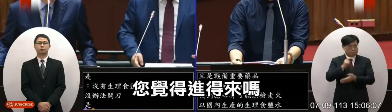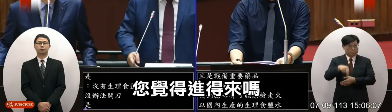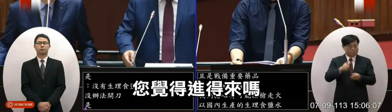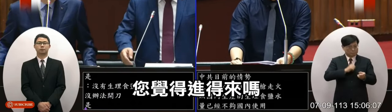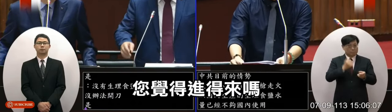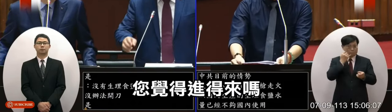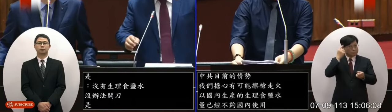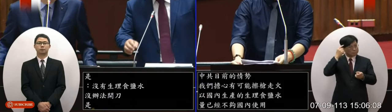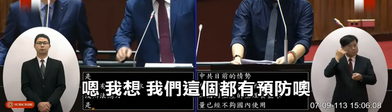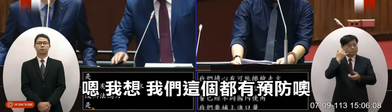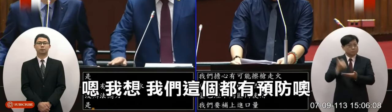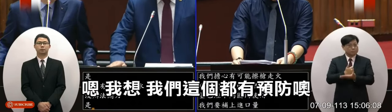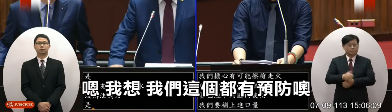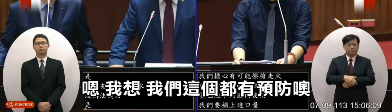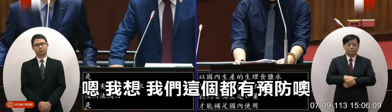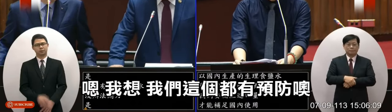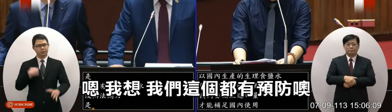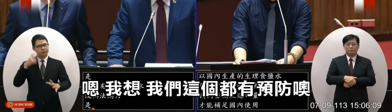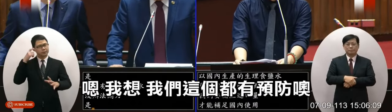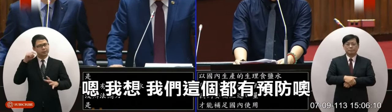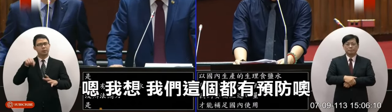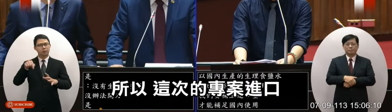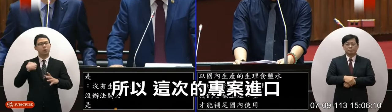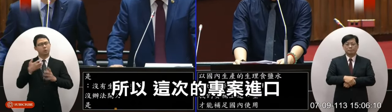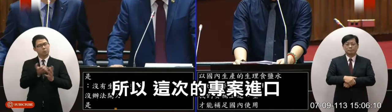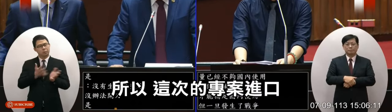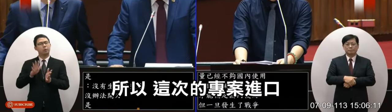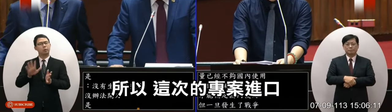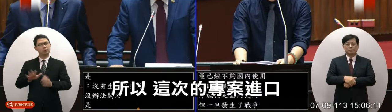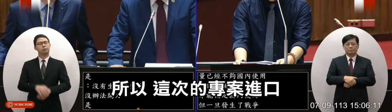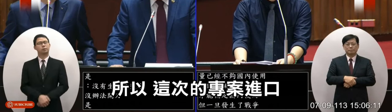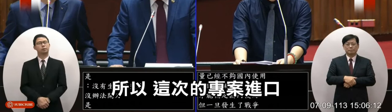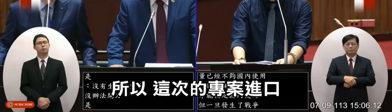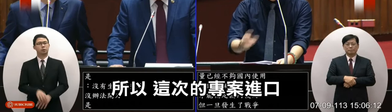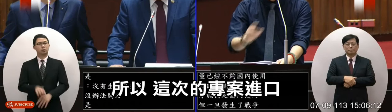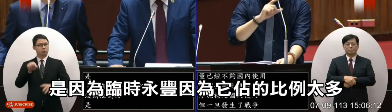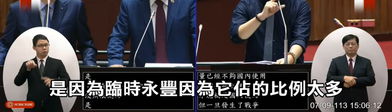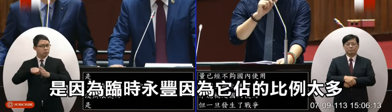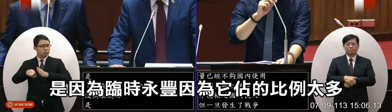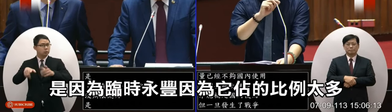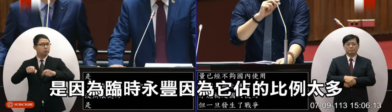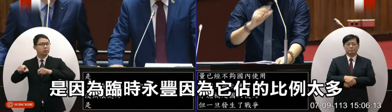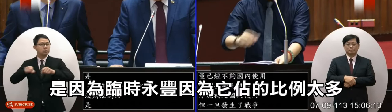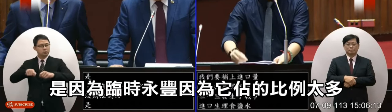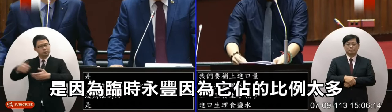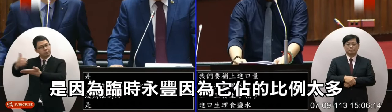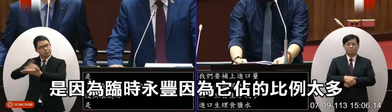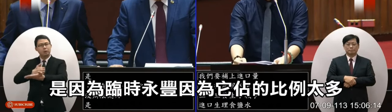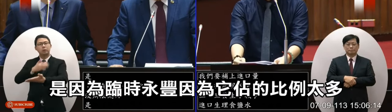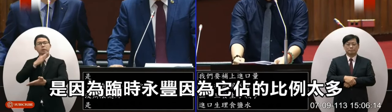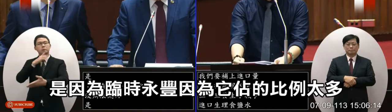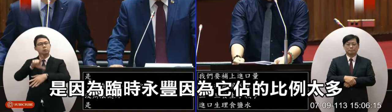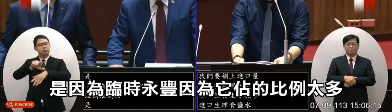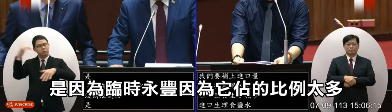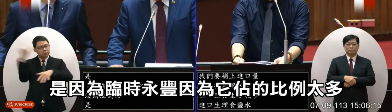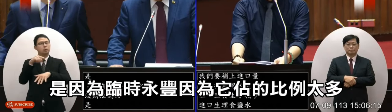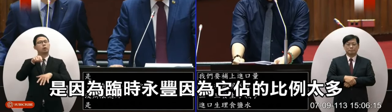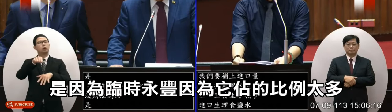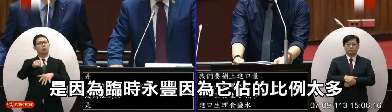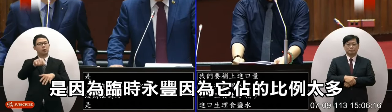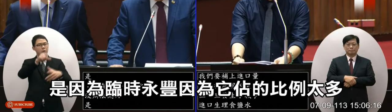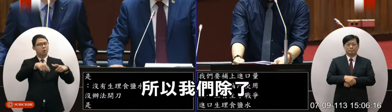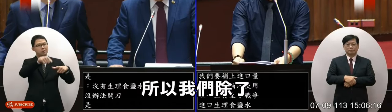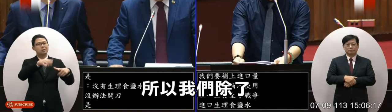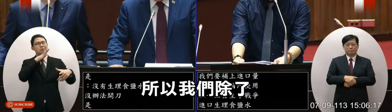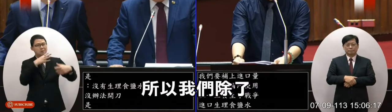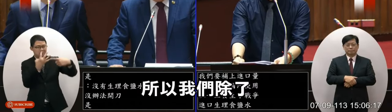您觉得进得来吗？ 我想我们这个都有预防哈，所以这次的专案进口是因为临时永丰因为它占的比例太